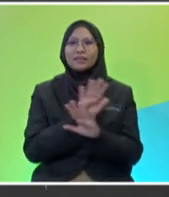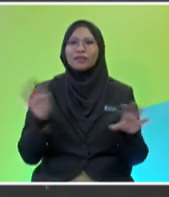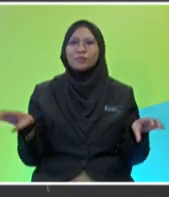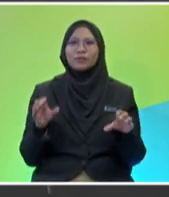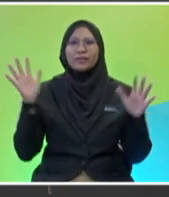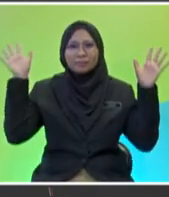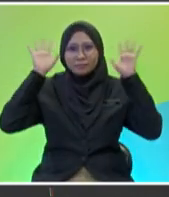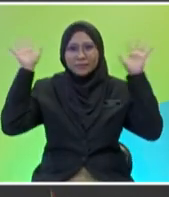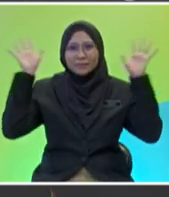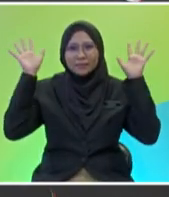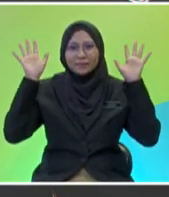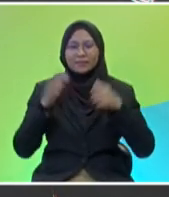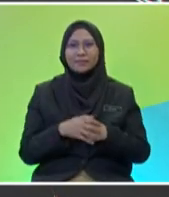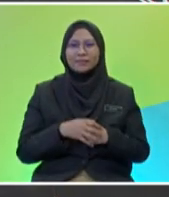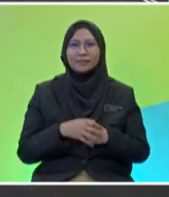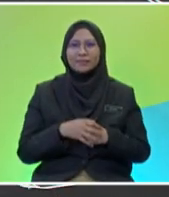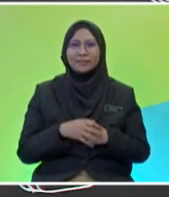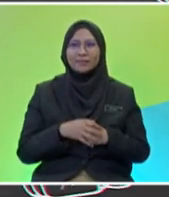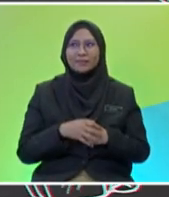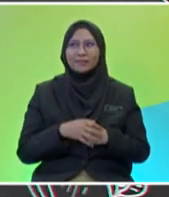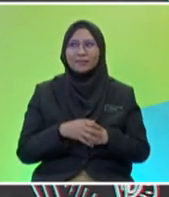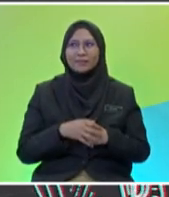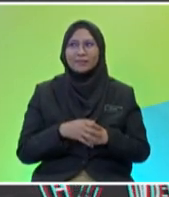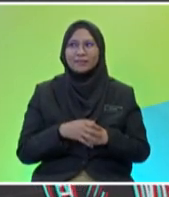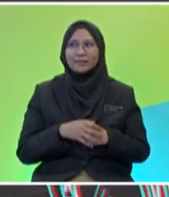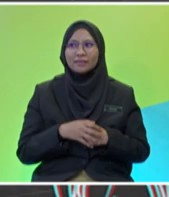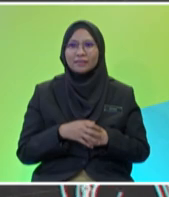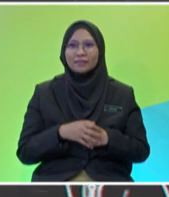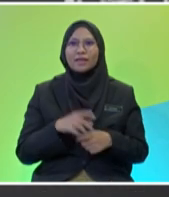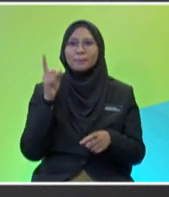dan cara menghargai bila tidak membuat